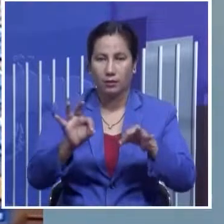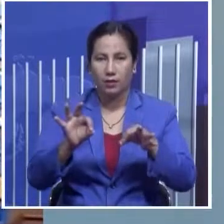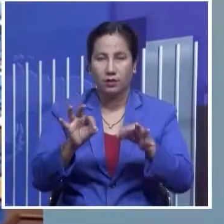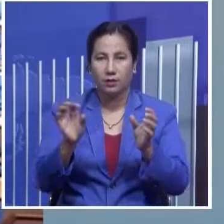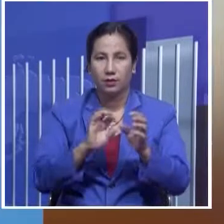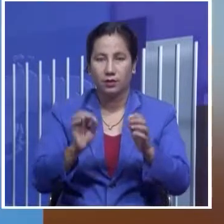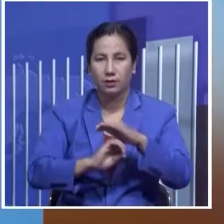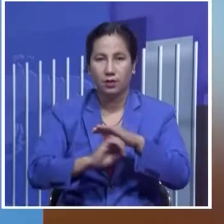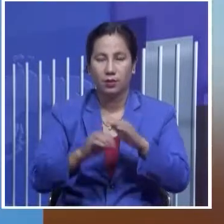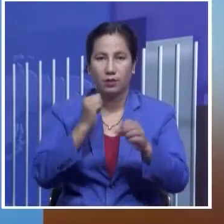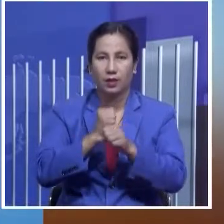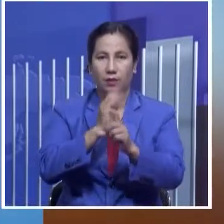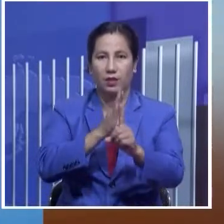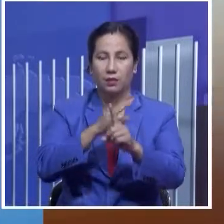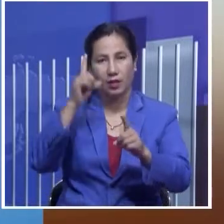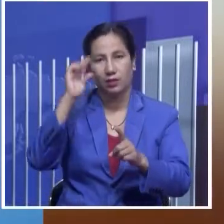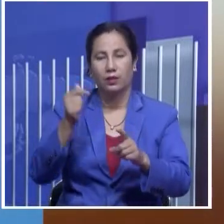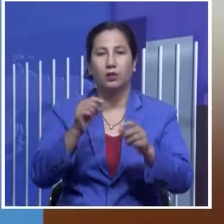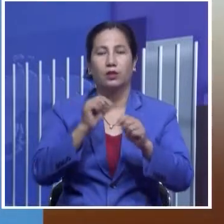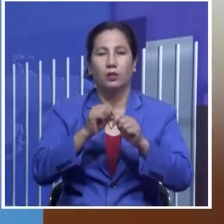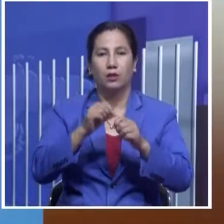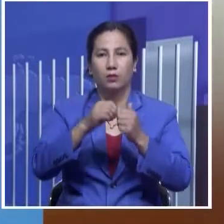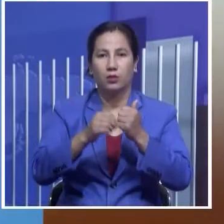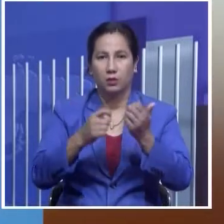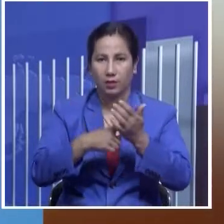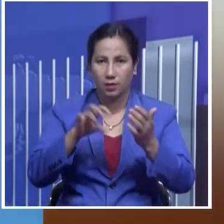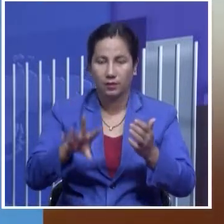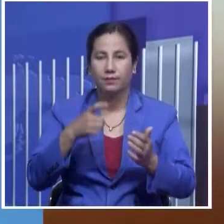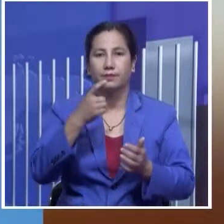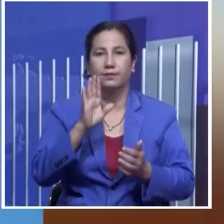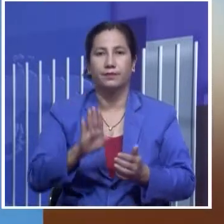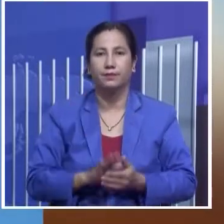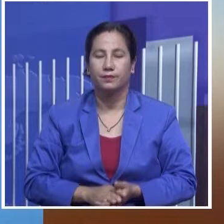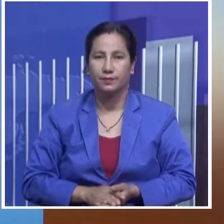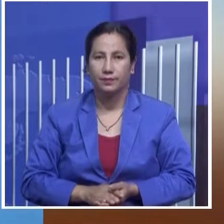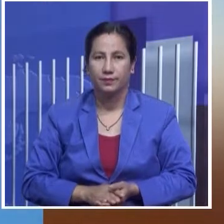काम कारवाहीलाई सहज बनाउनका लागि पदबाट राजीनामा दिएको बताउनु भएको छ।